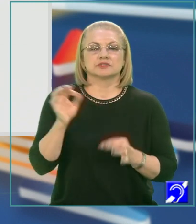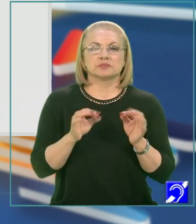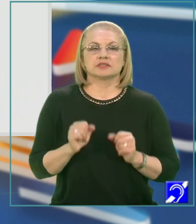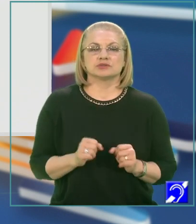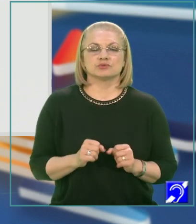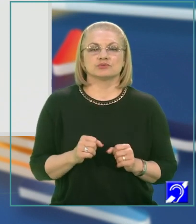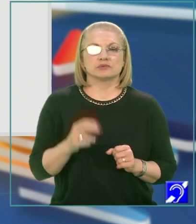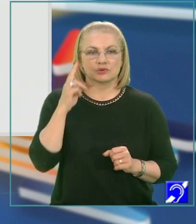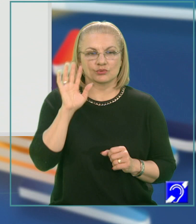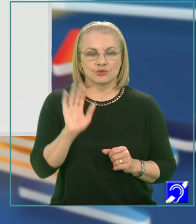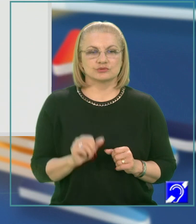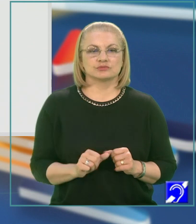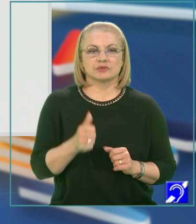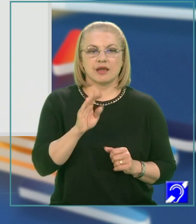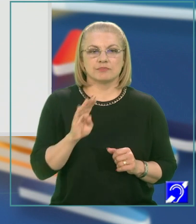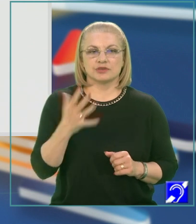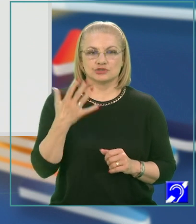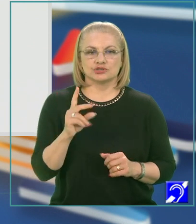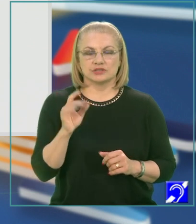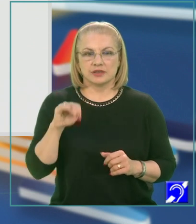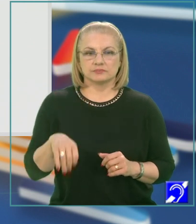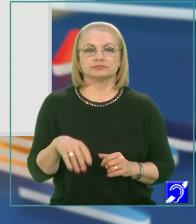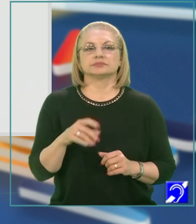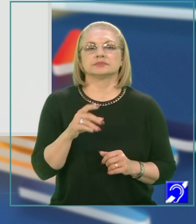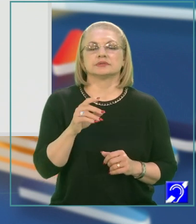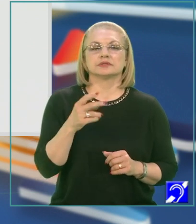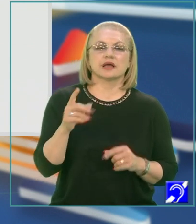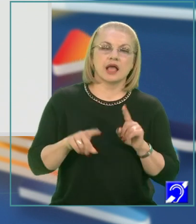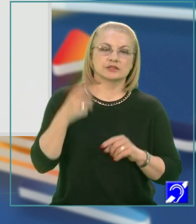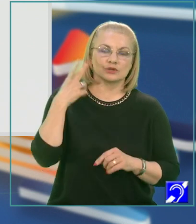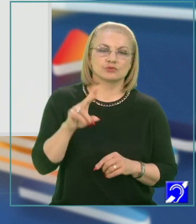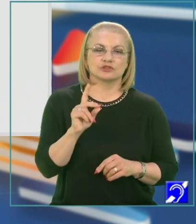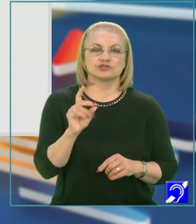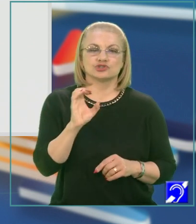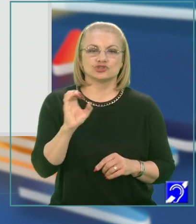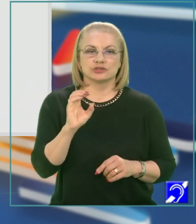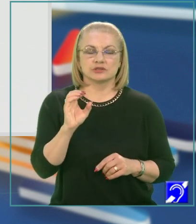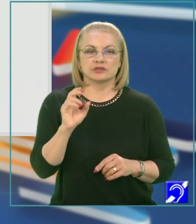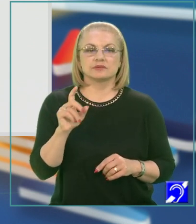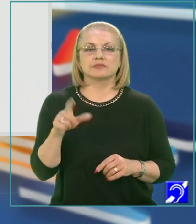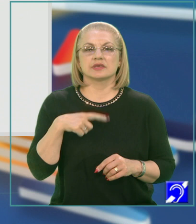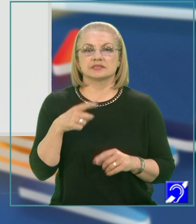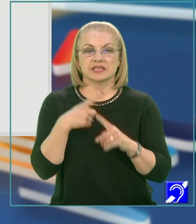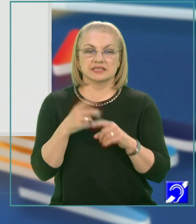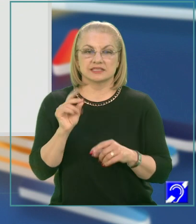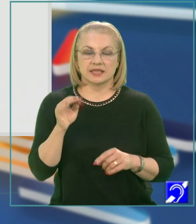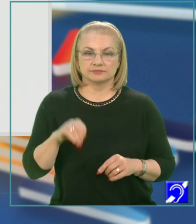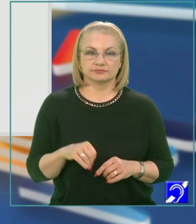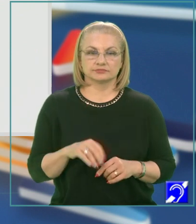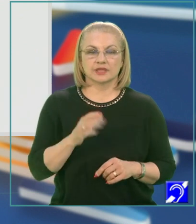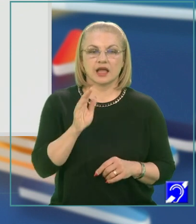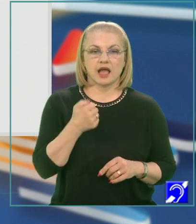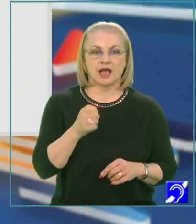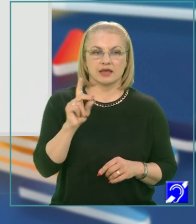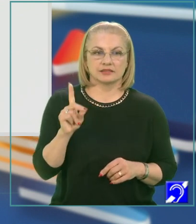unele cunoscute. Iată, AB e 5 decametri. Unele necunoscute, CD, X decametri. AD e X